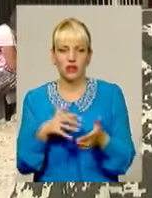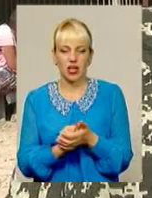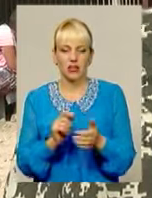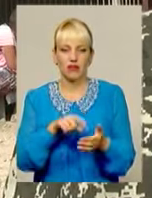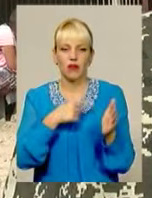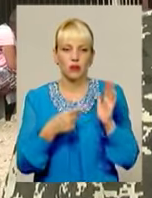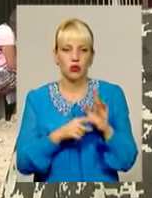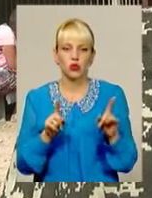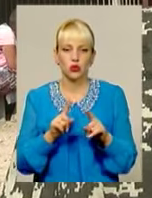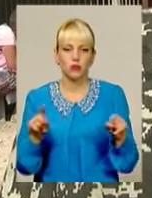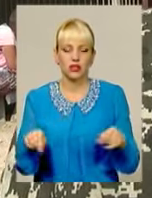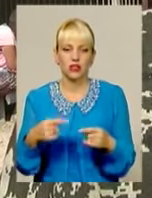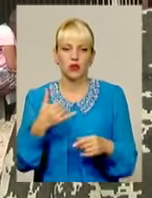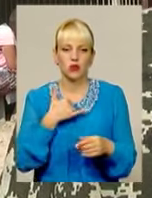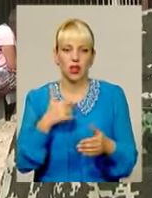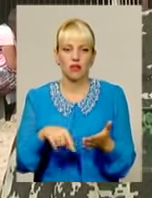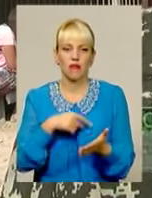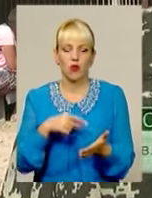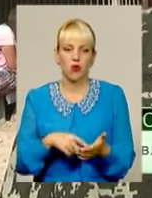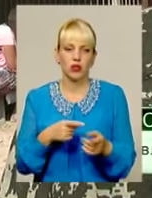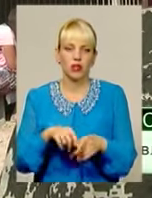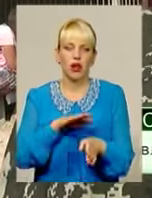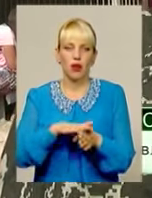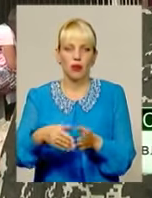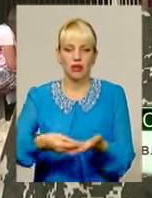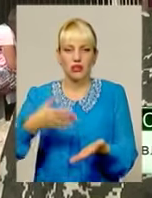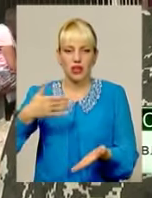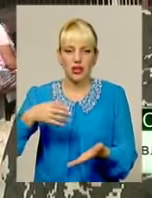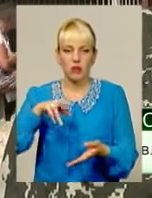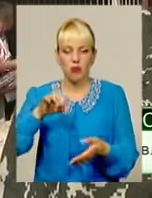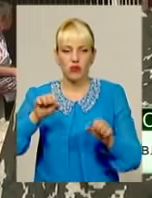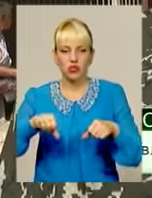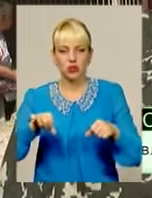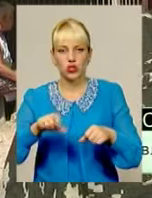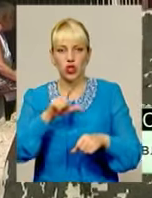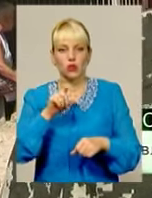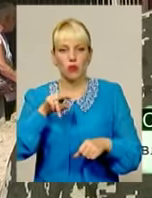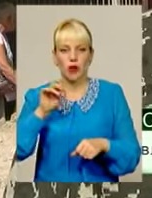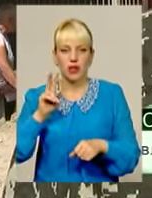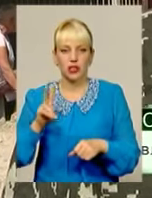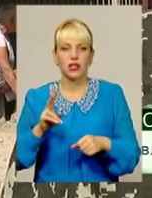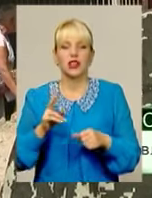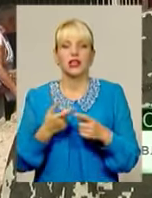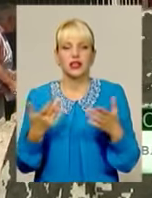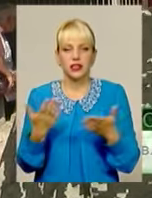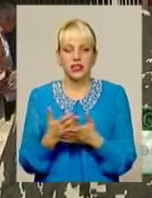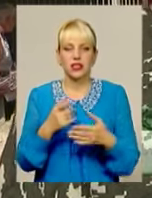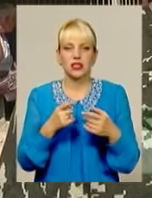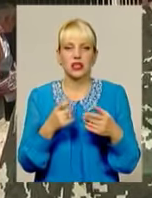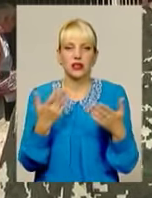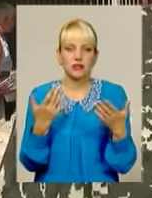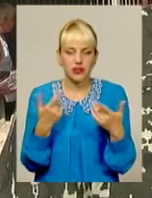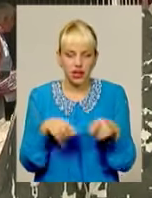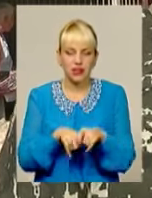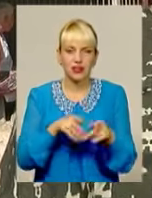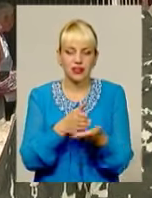створити у нас в місті по можливості повноцінний зоопарк, тому що є ніякі види животних, з которими важко,